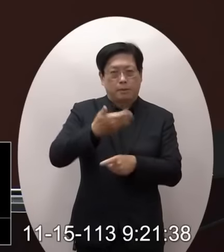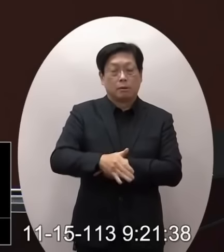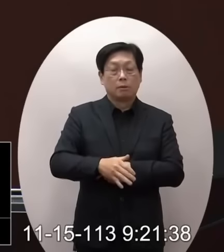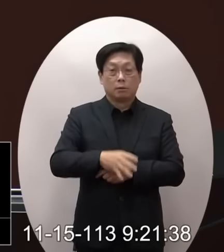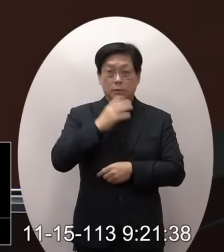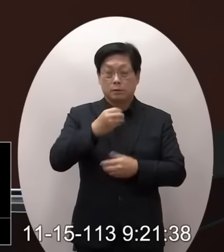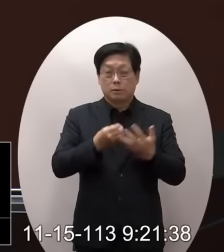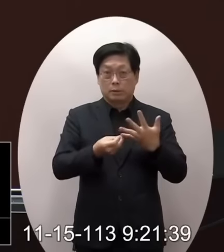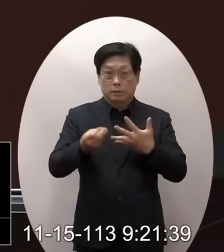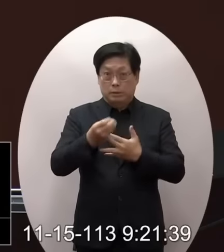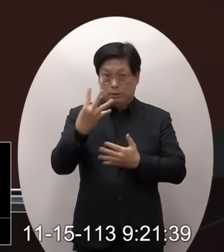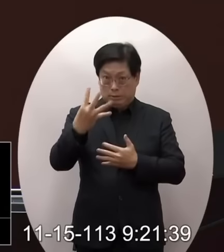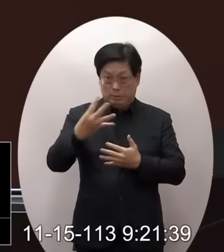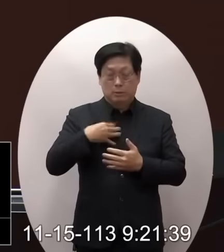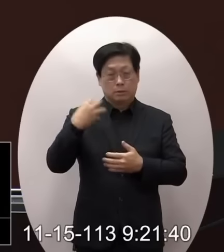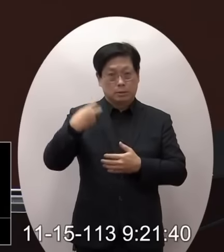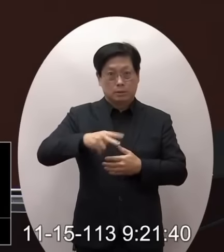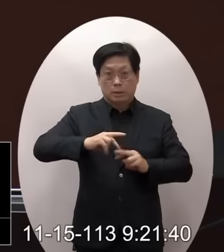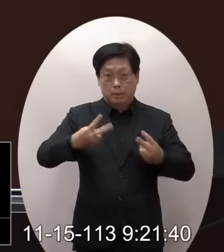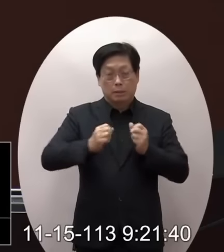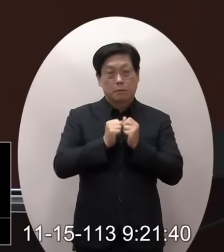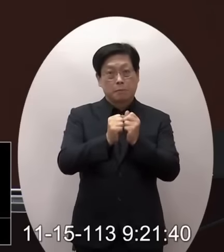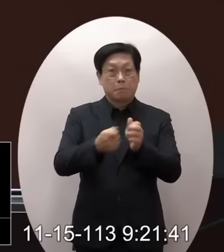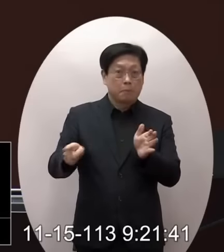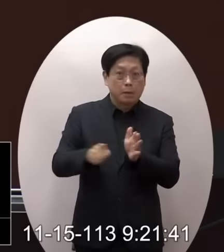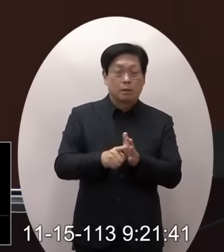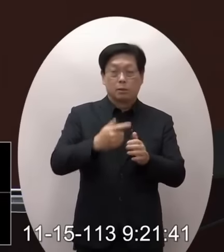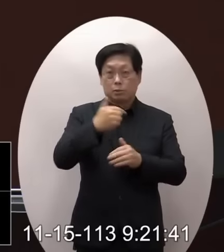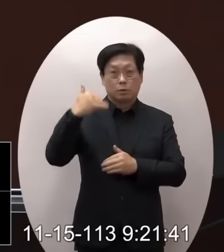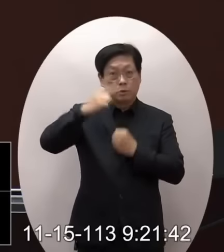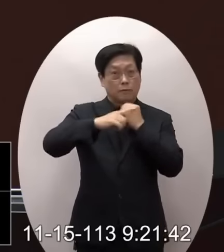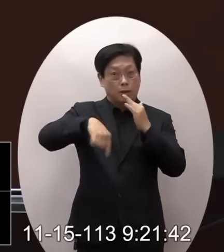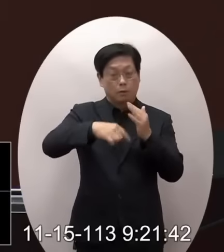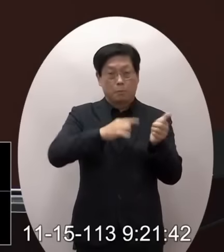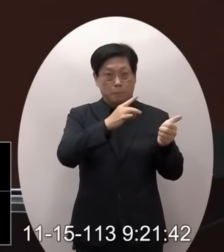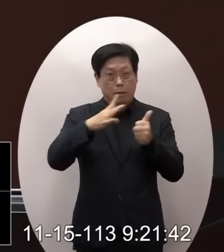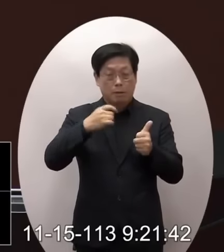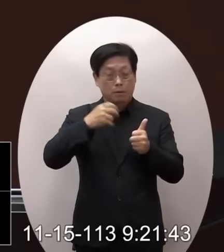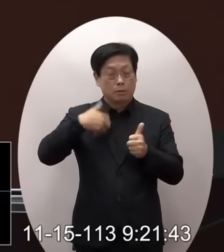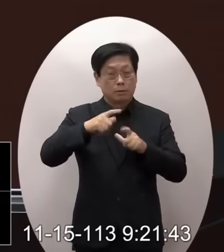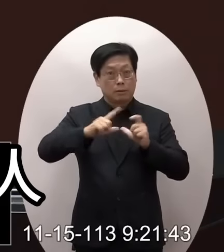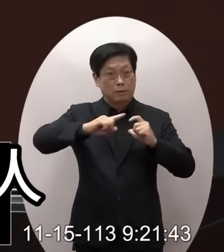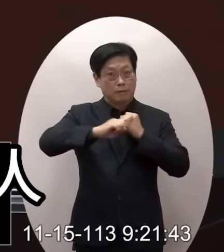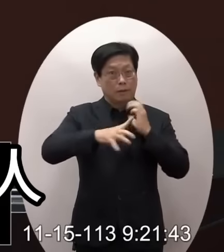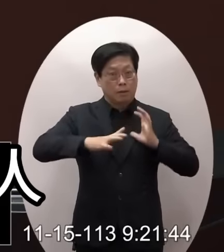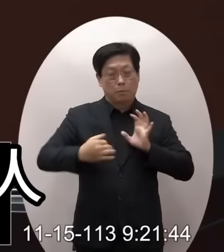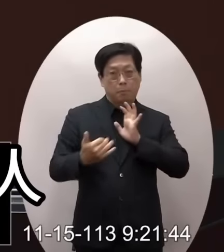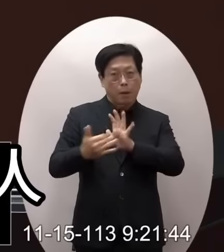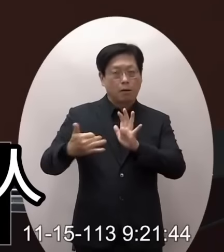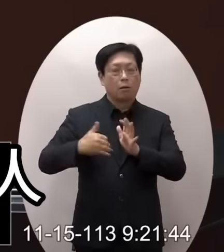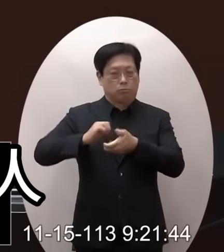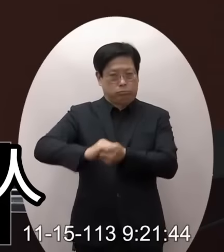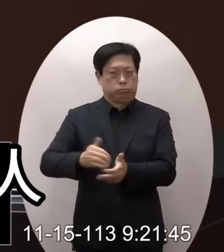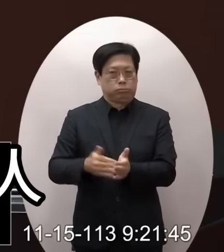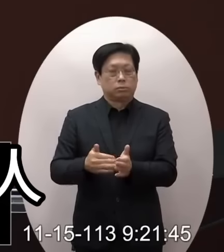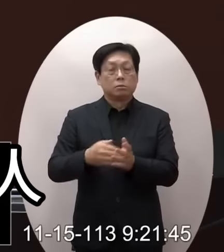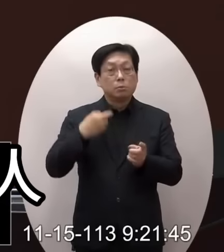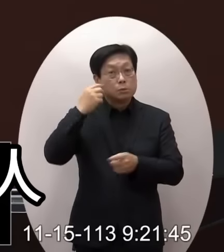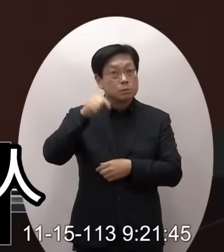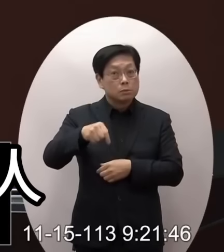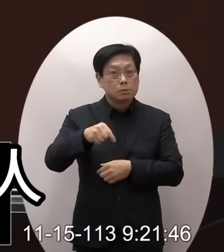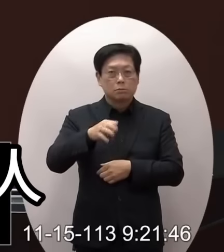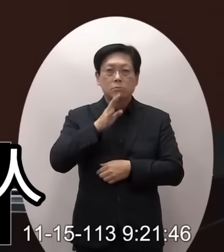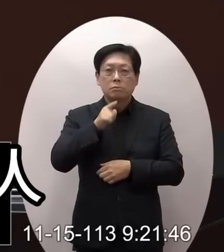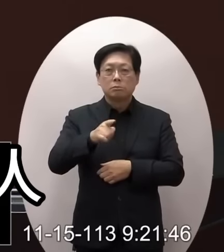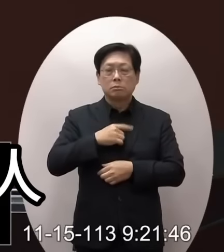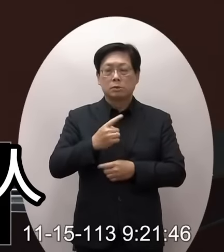的时候，最后改判无期徒刑。最高法院引用了大法官的宪判制，驳回上诉确定，认为这个是属